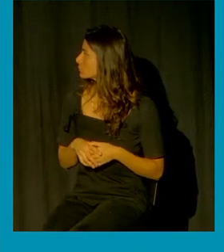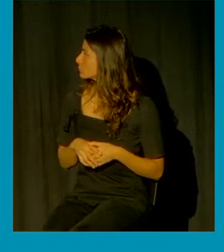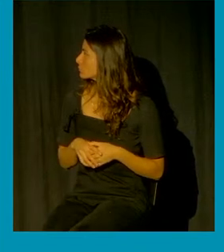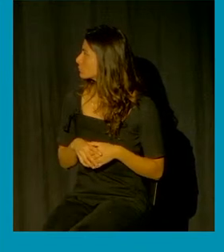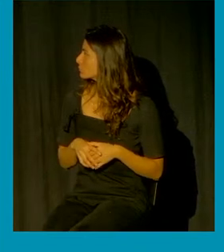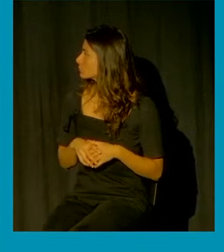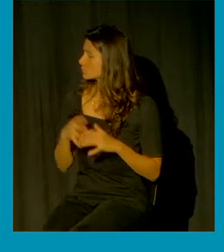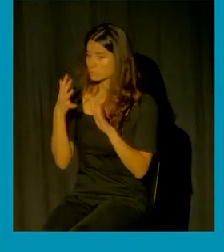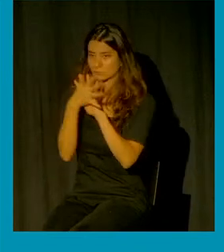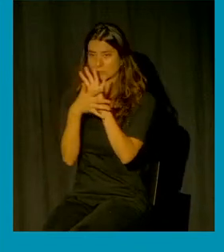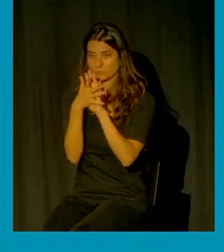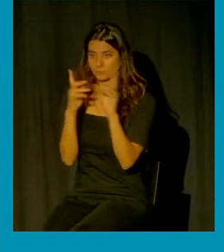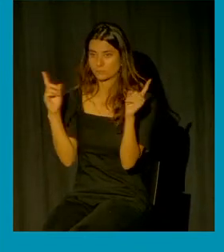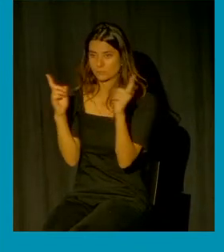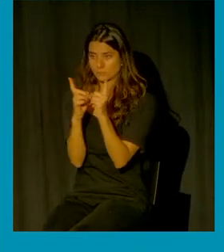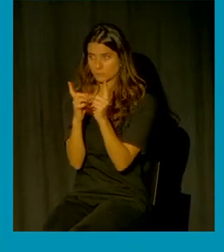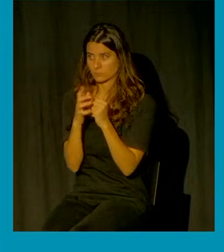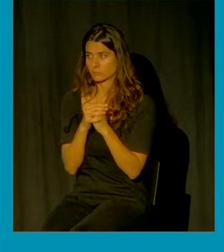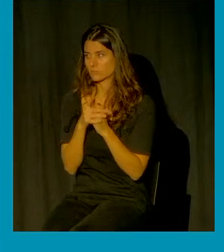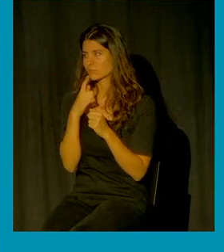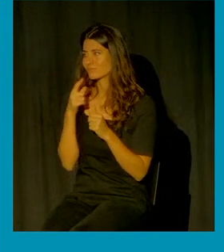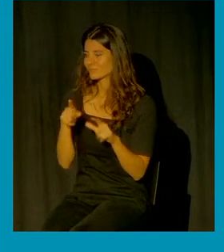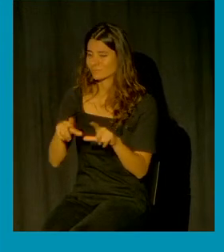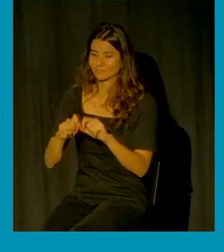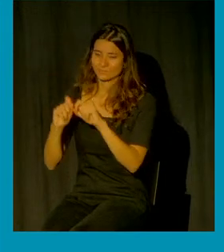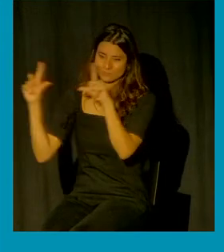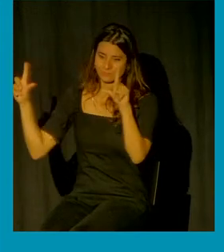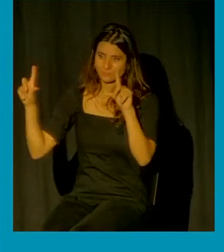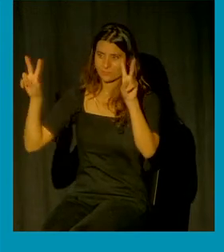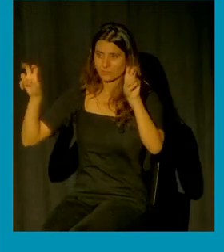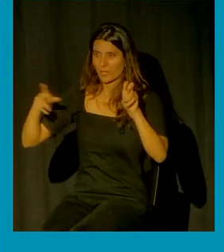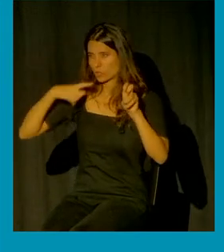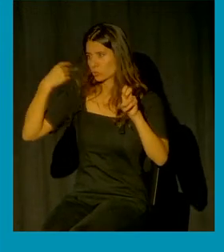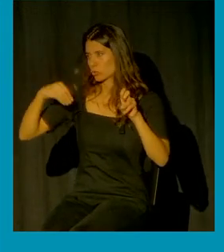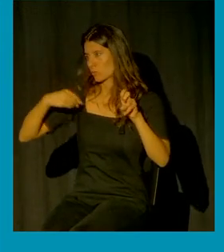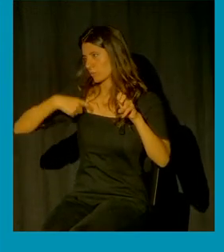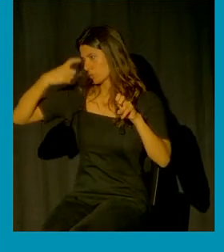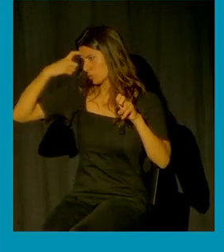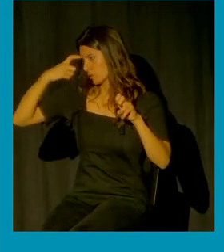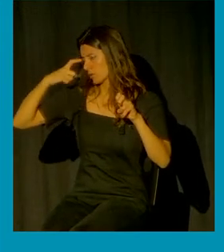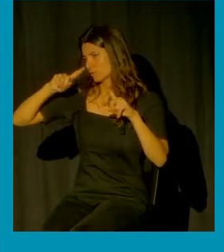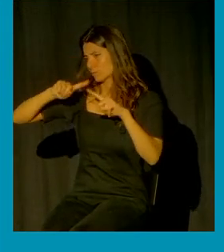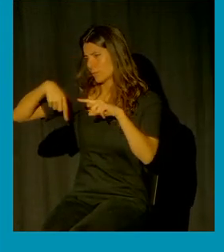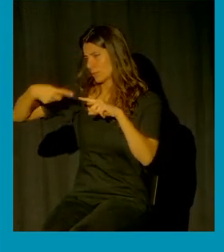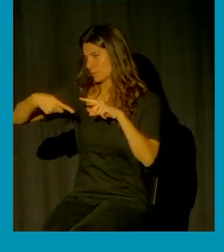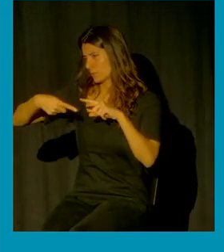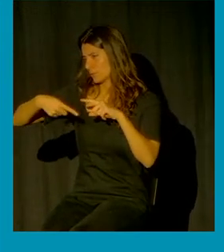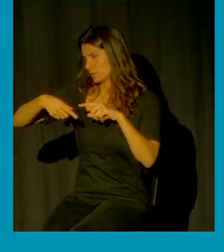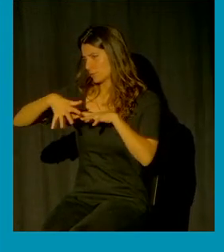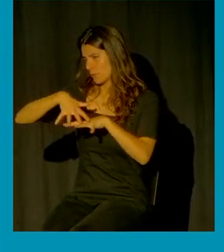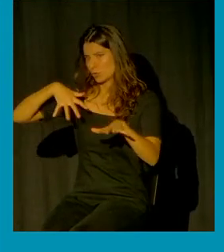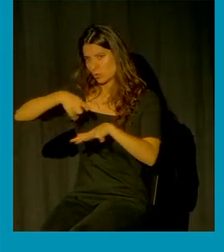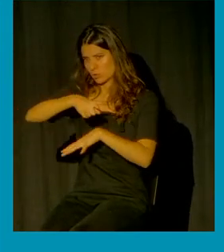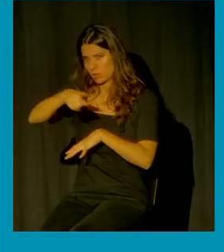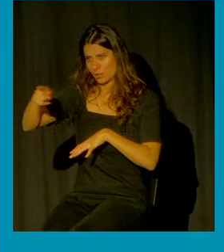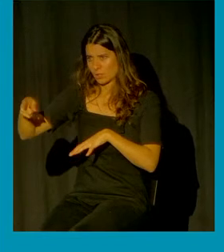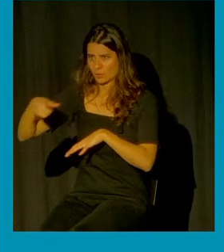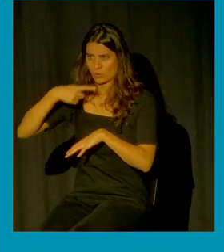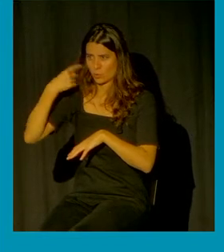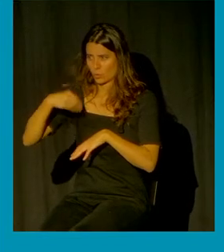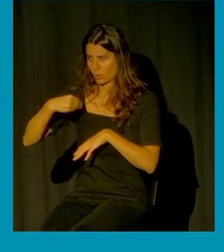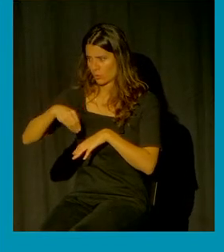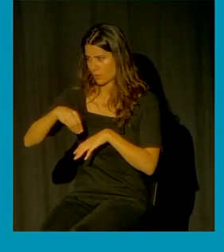tinc una diapositiva sobre els joves però com que després jo crec que aquí el públic majoritàriament és jove algunes d'aquestes